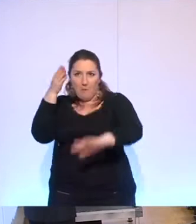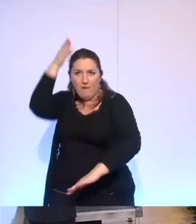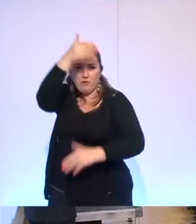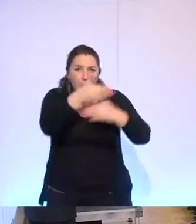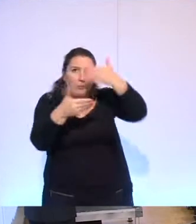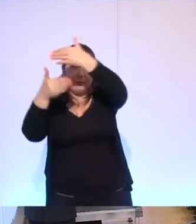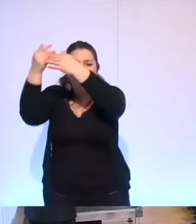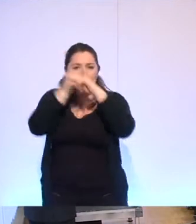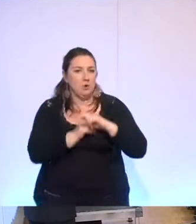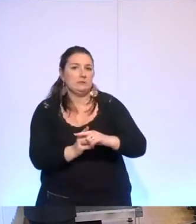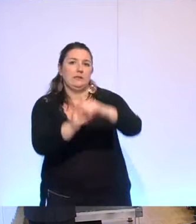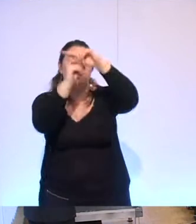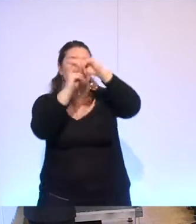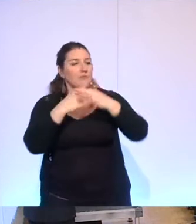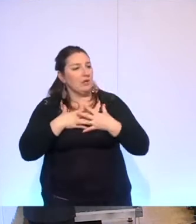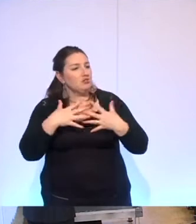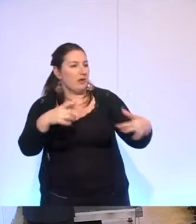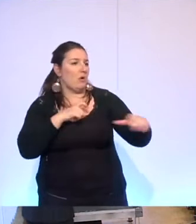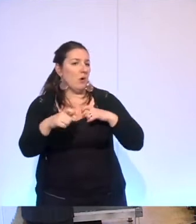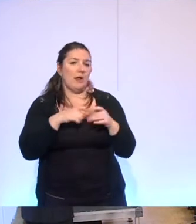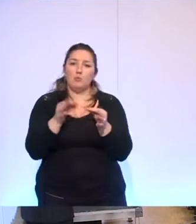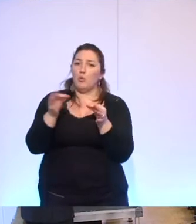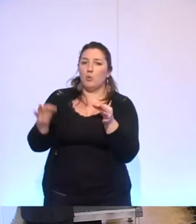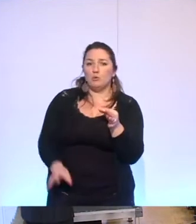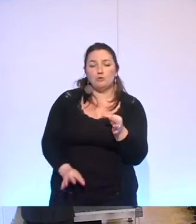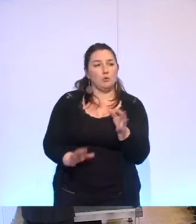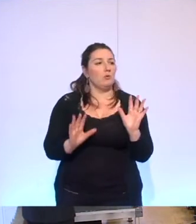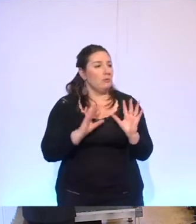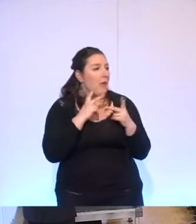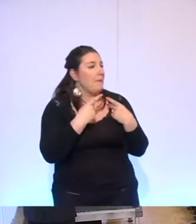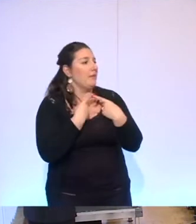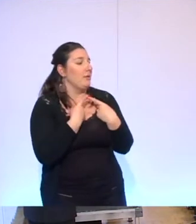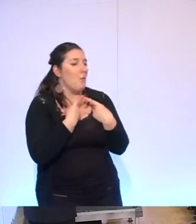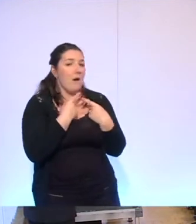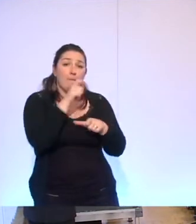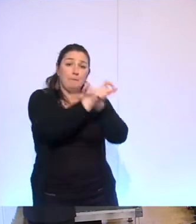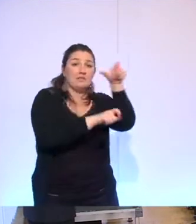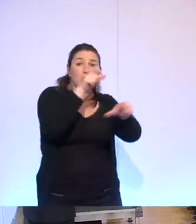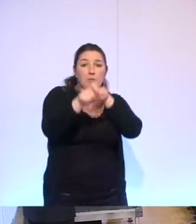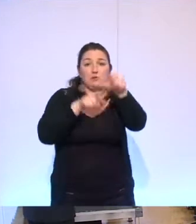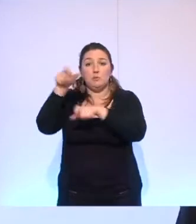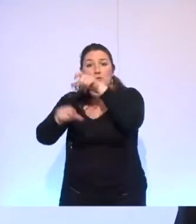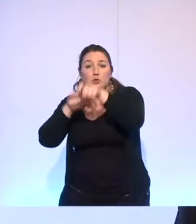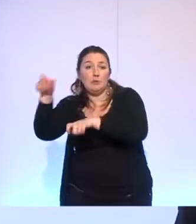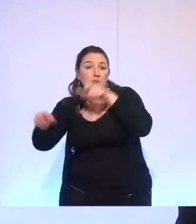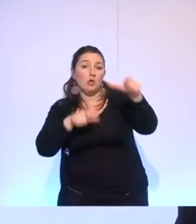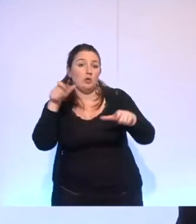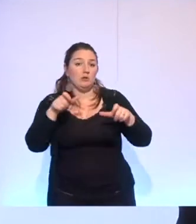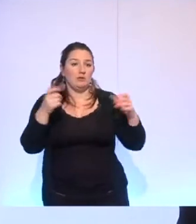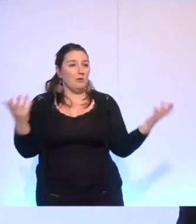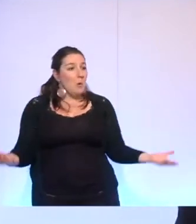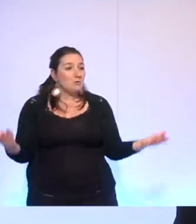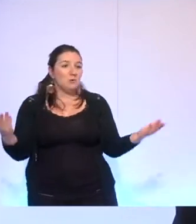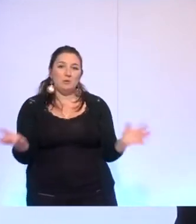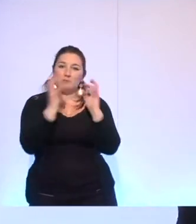Mes chers collègues, pour conclure, permettez-moi aussi de remercier toutes les personnes qui ont rendu possible la tenue de cet événement